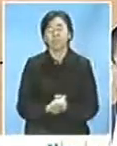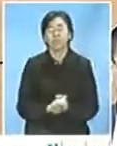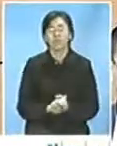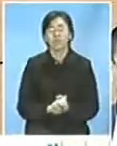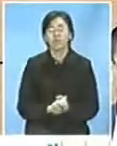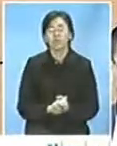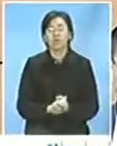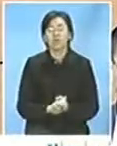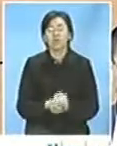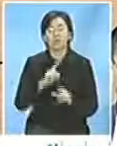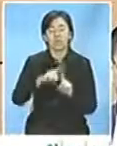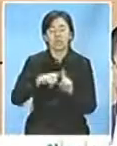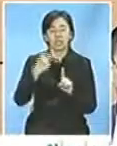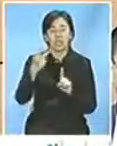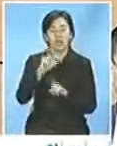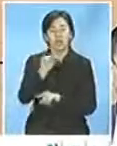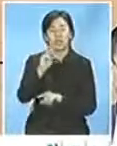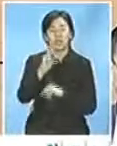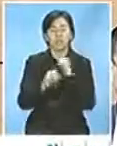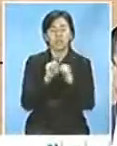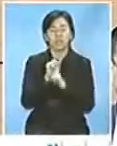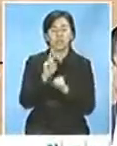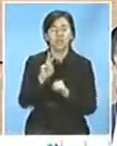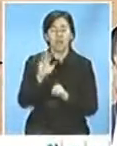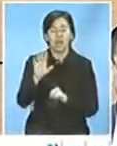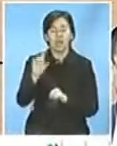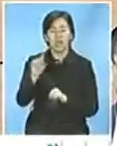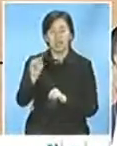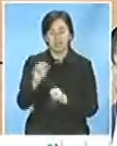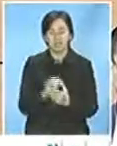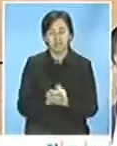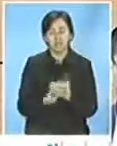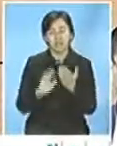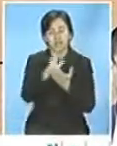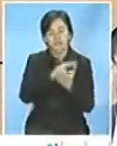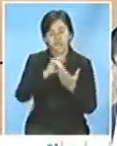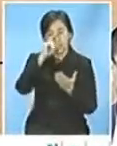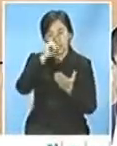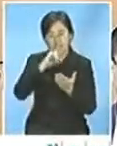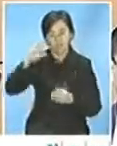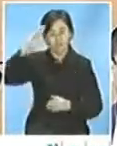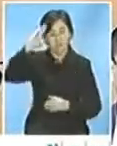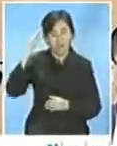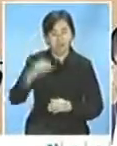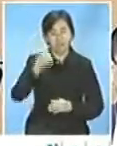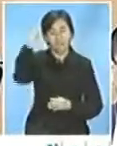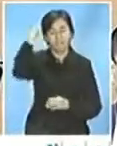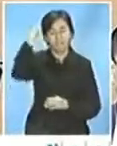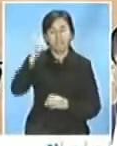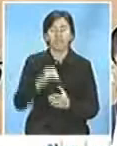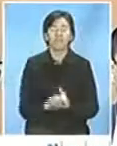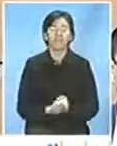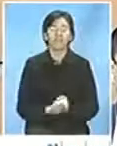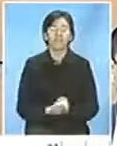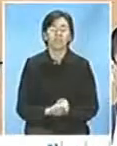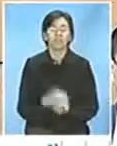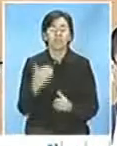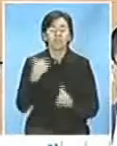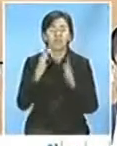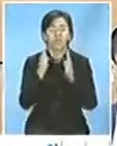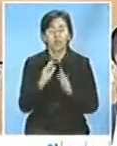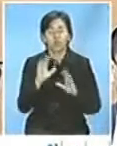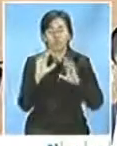ที่26มีนาปี2520ประเทศไทยมีการรัฐประหารวันนั้นมีคน